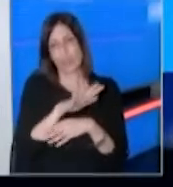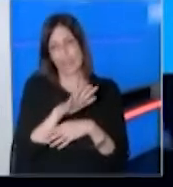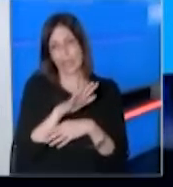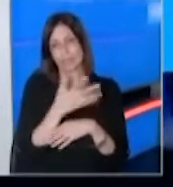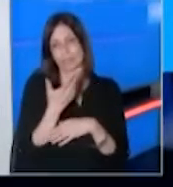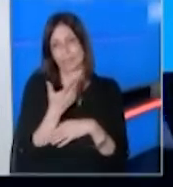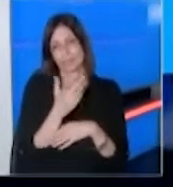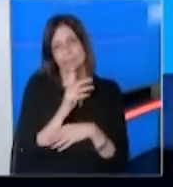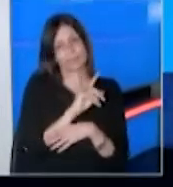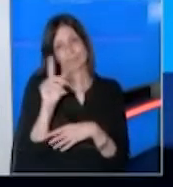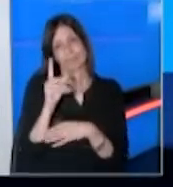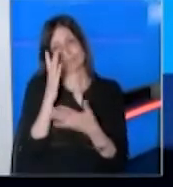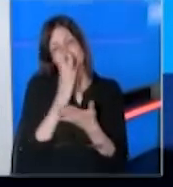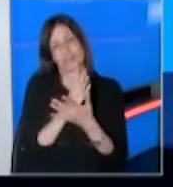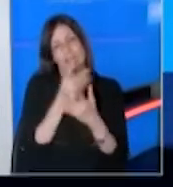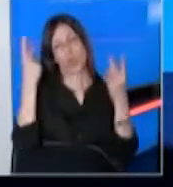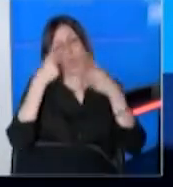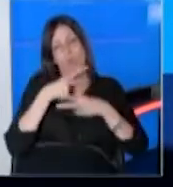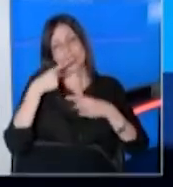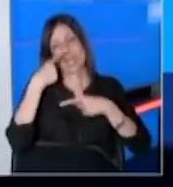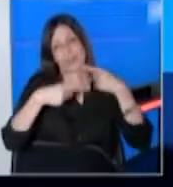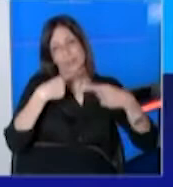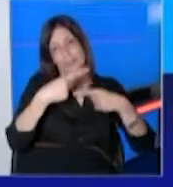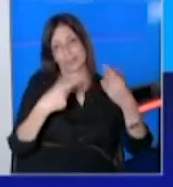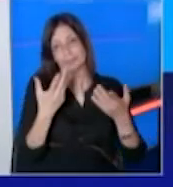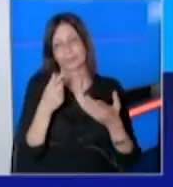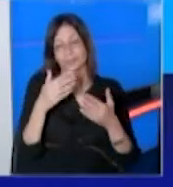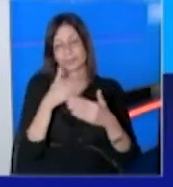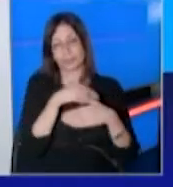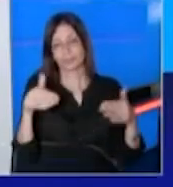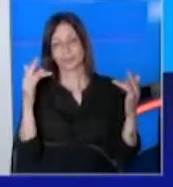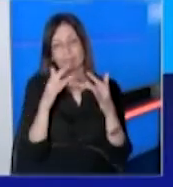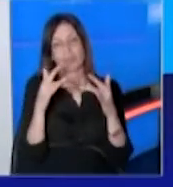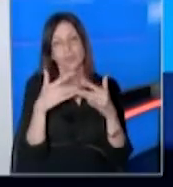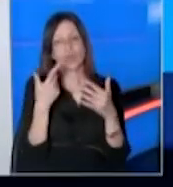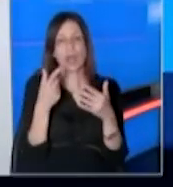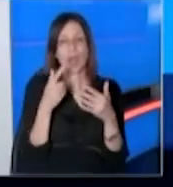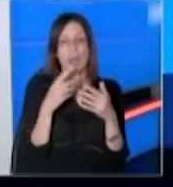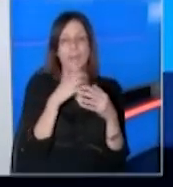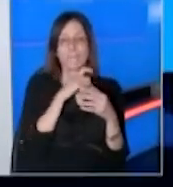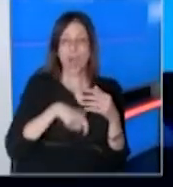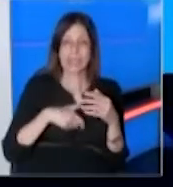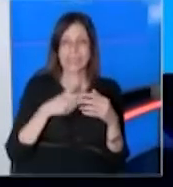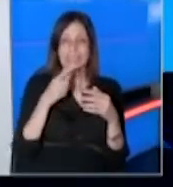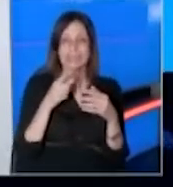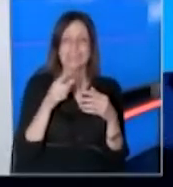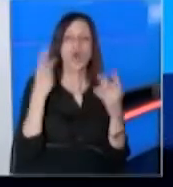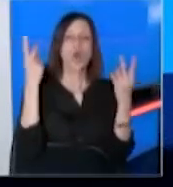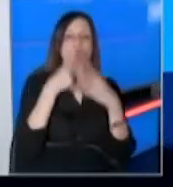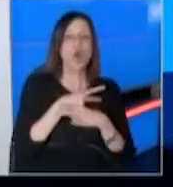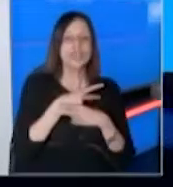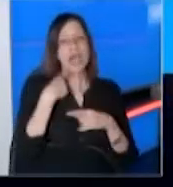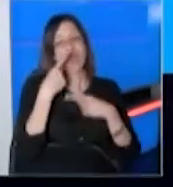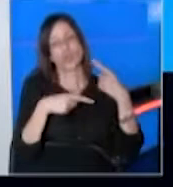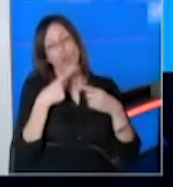לא, זה כבר חוזה לדורות. כי זה הגבול בעצם מול המועצה. המשבצת הפכה להיות עם משהו רופף לחוזה לדורות. אוקיי. לך תריב